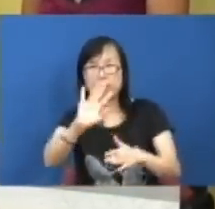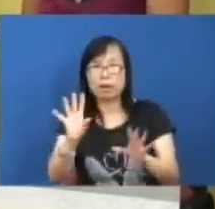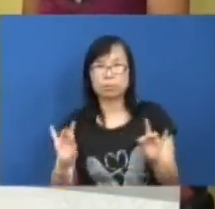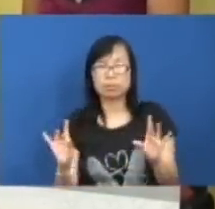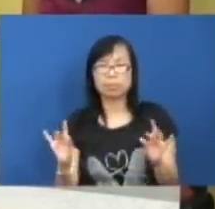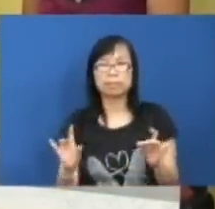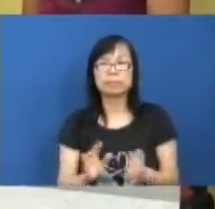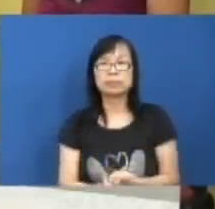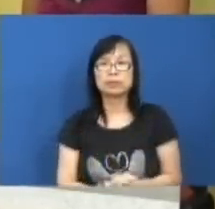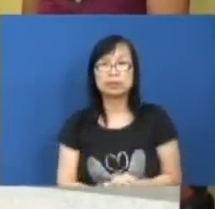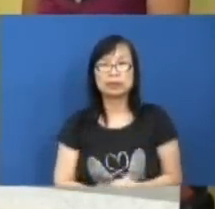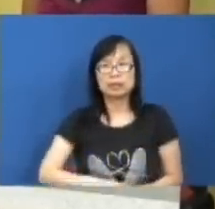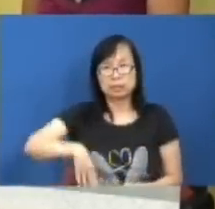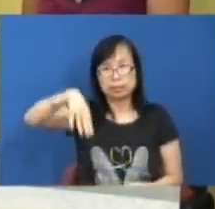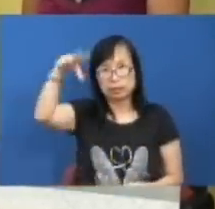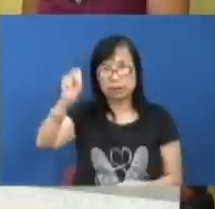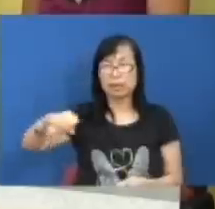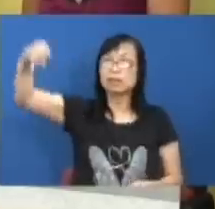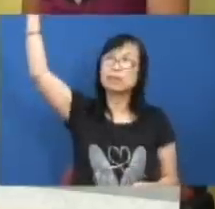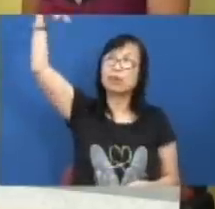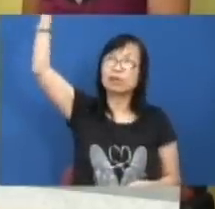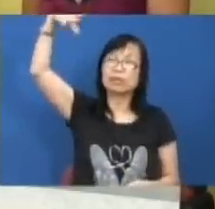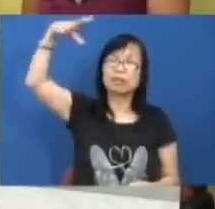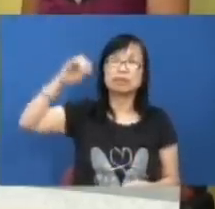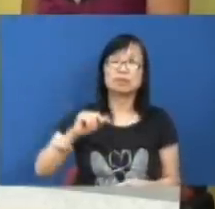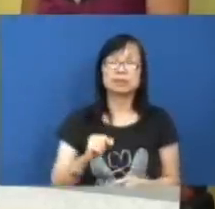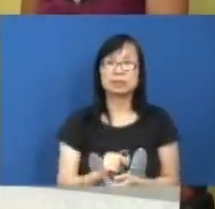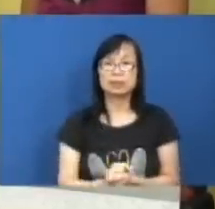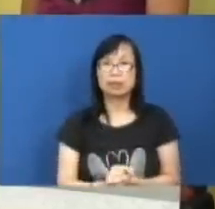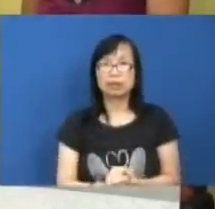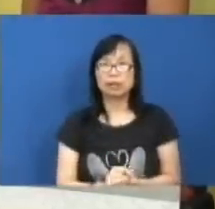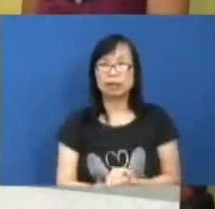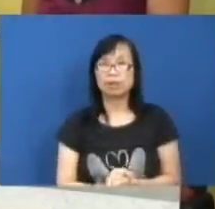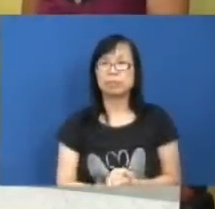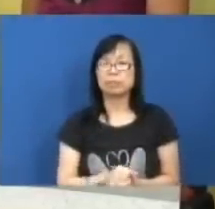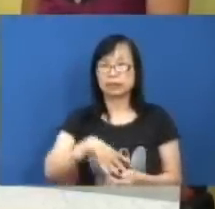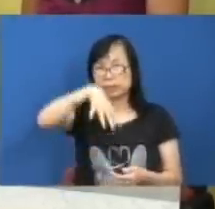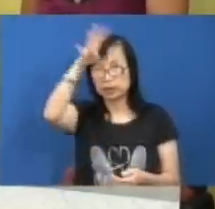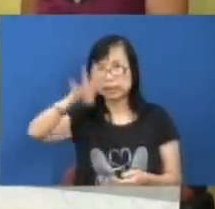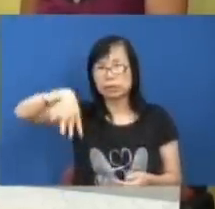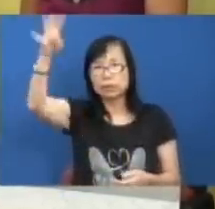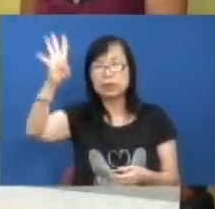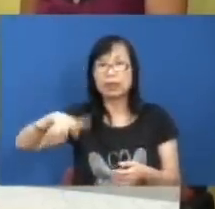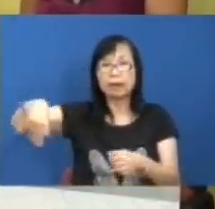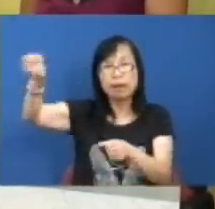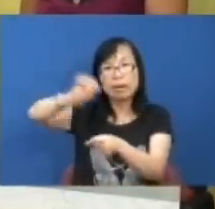而整體咧都嗰啲陽光會照射到嘅情形底下咧，其實我哋個油漆加入咗呢一個